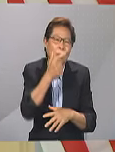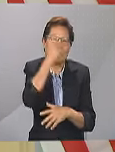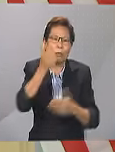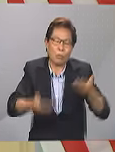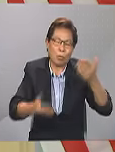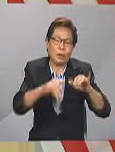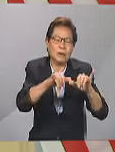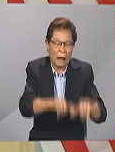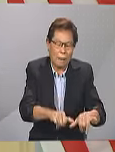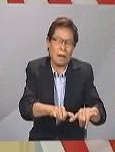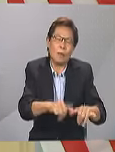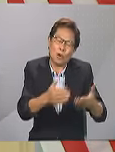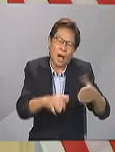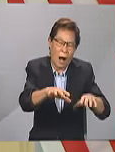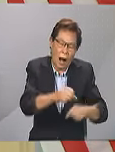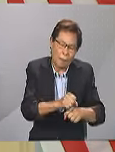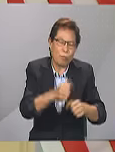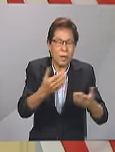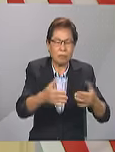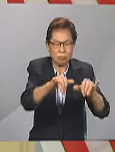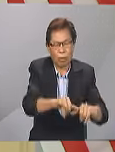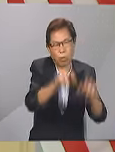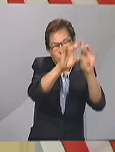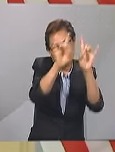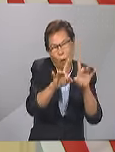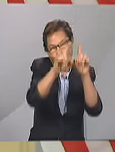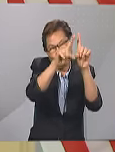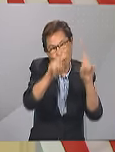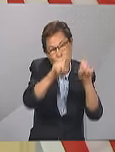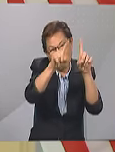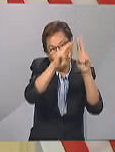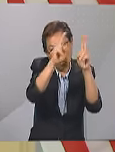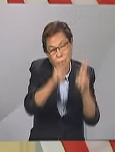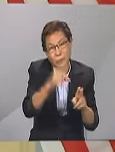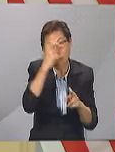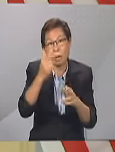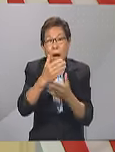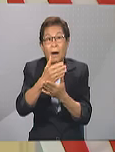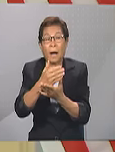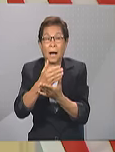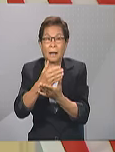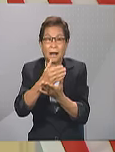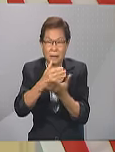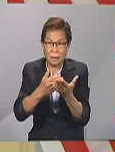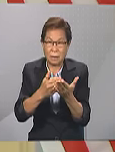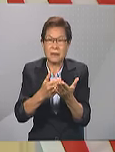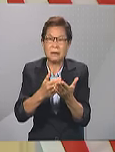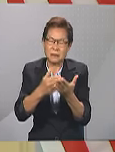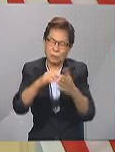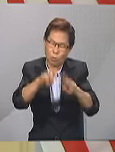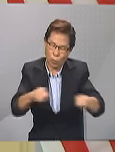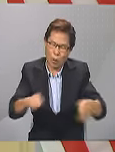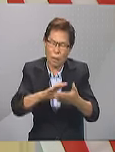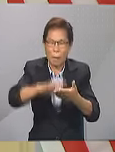menduduki peperiksaan Ade dikalangan mereka knl mereka belajar secara online di Indonesia